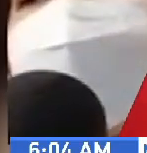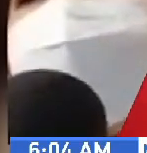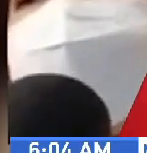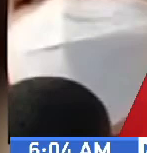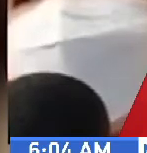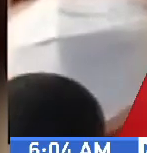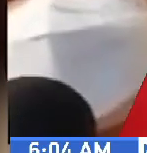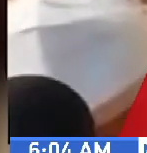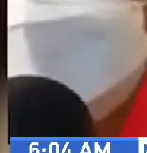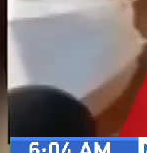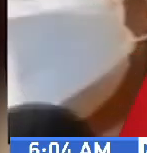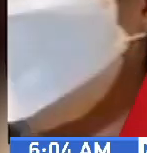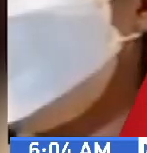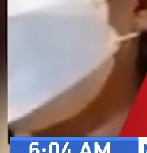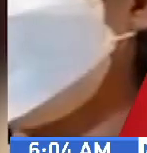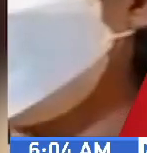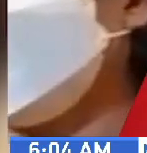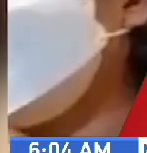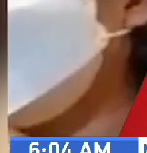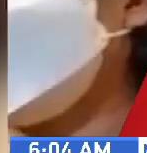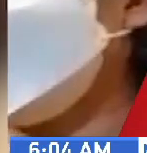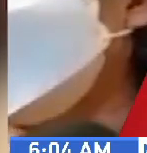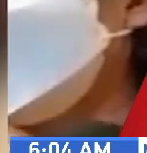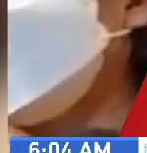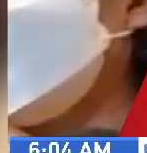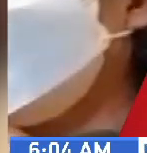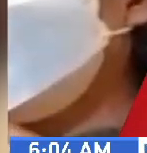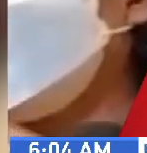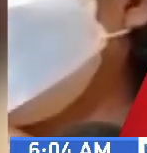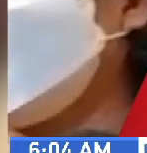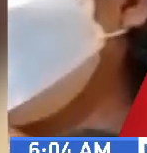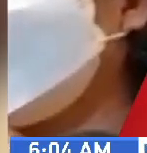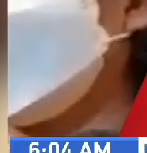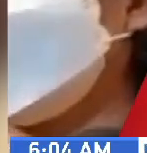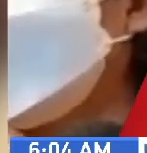anyone in public life. And so for that,